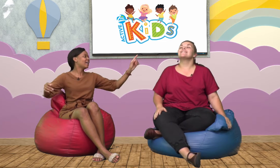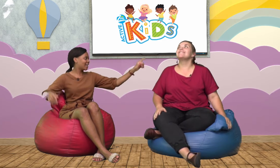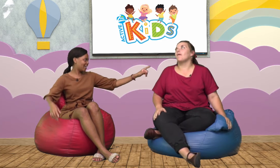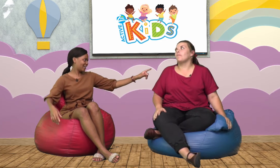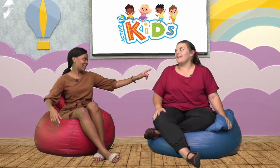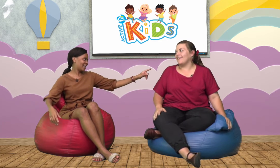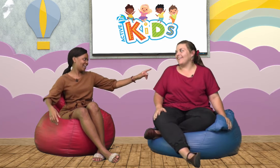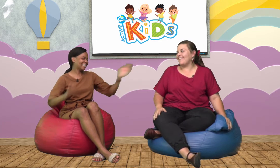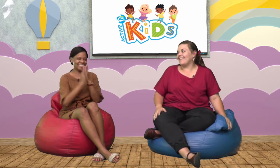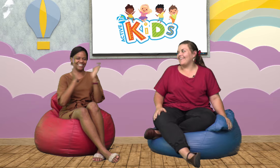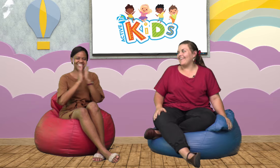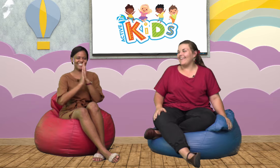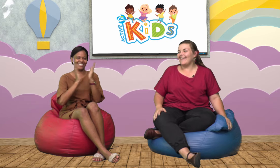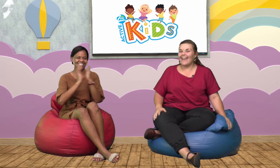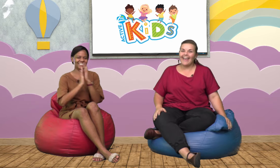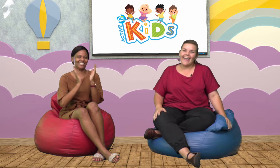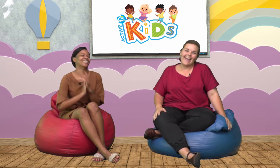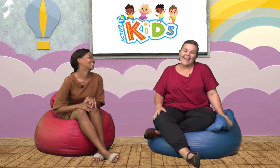Is Jampie wie?